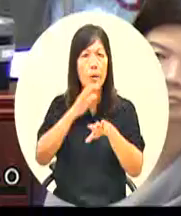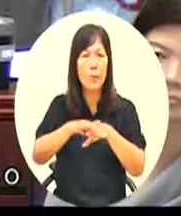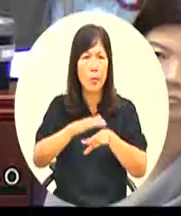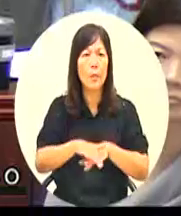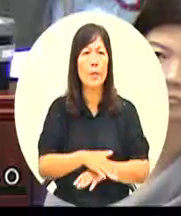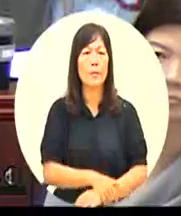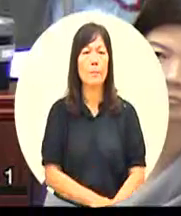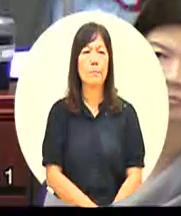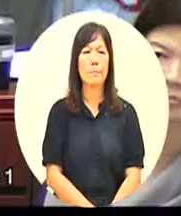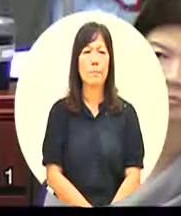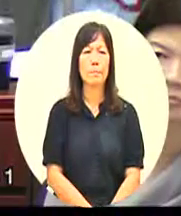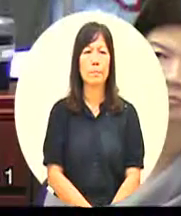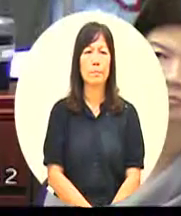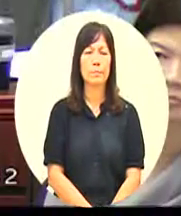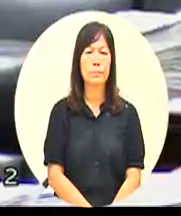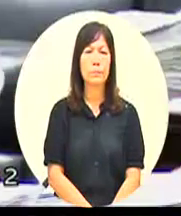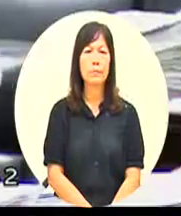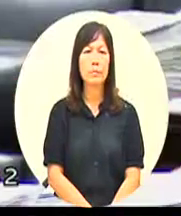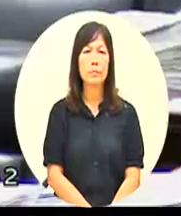量。